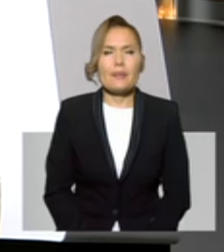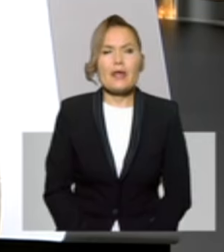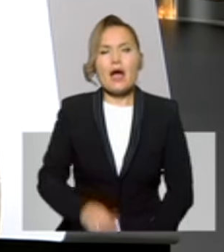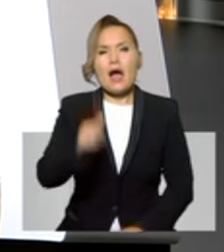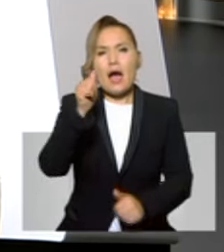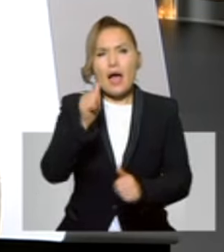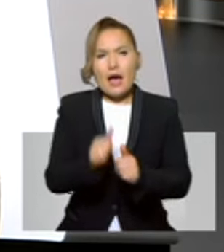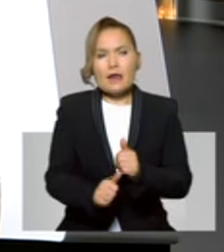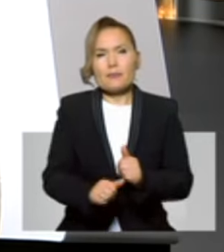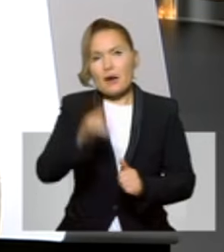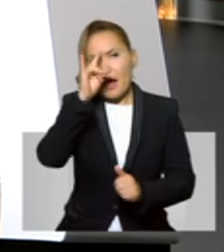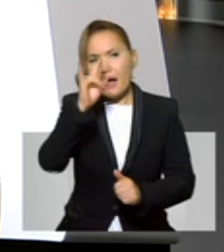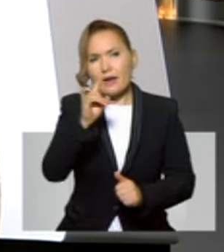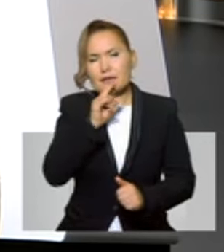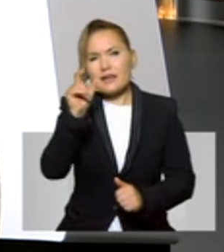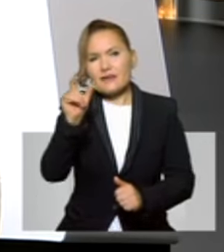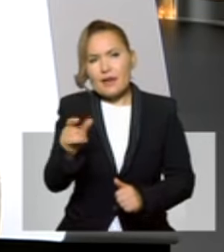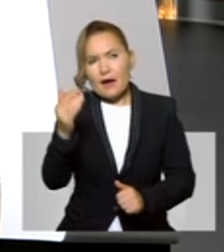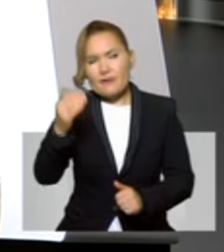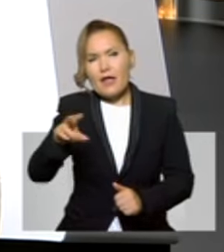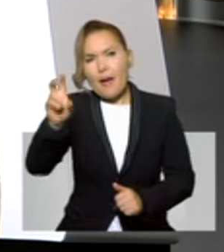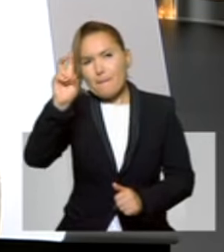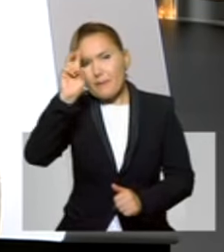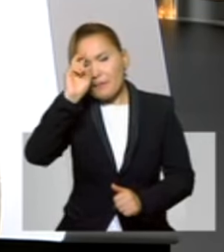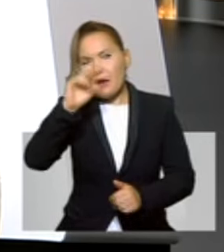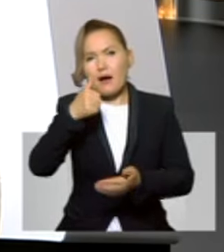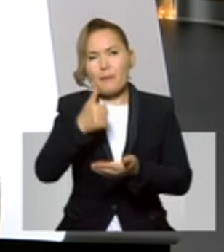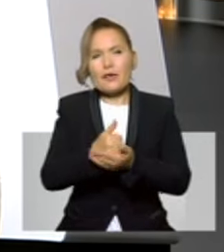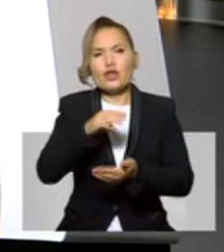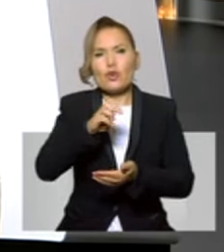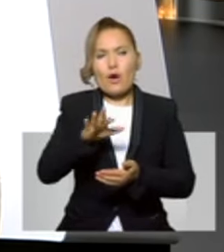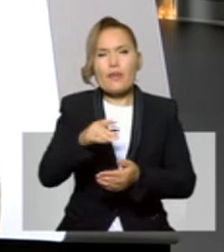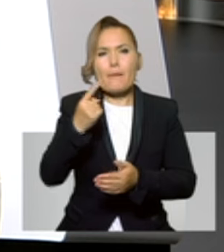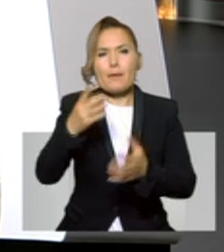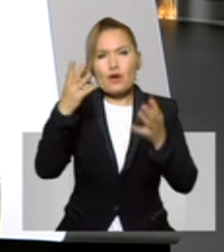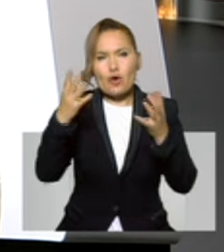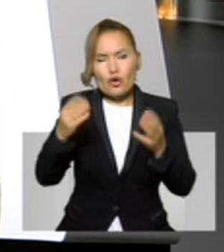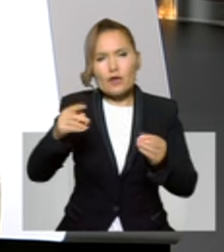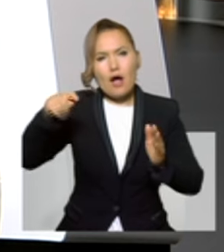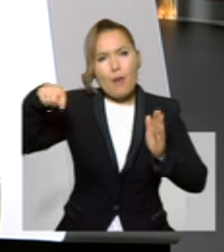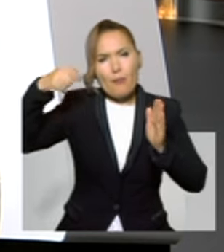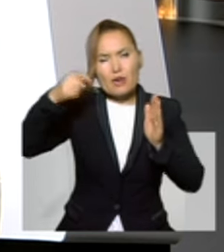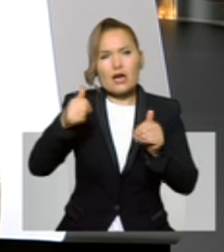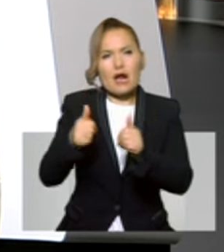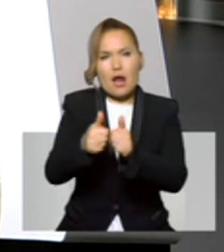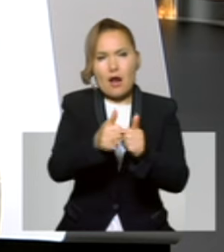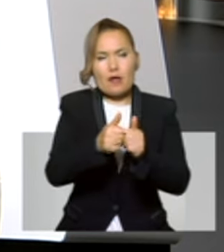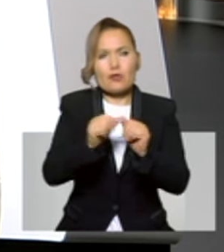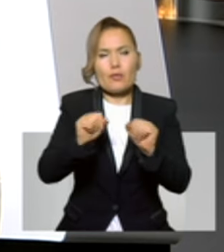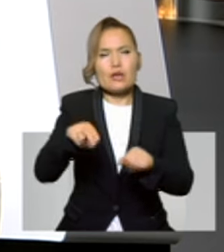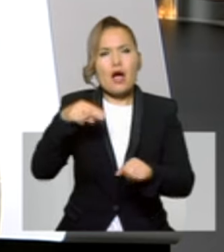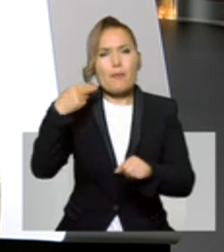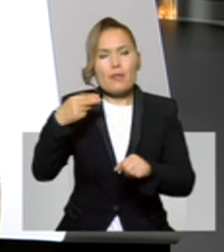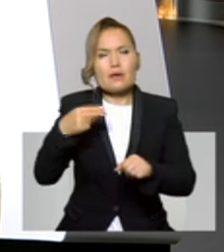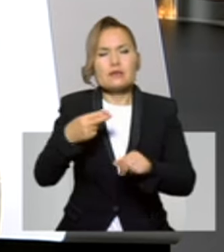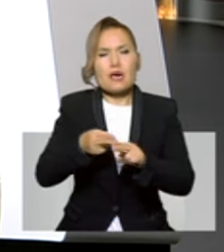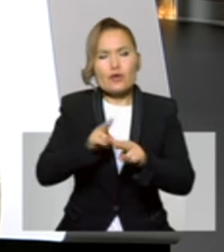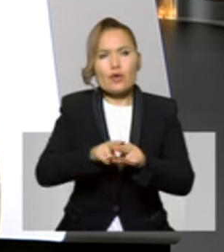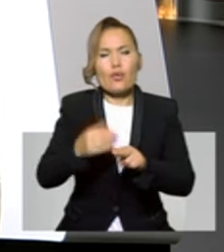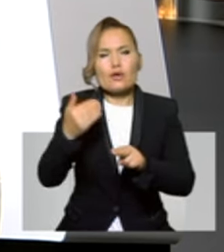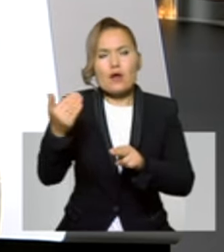Кез келген қазақстандық мемлекет басшысы Қасым-Жомарт Тоқаевтың бір күндік жеке мобилографы бола алады. Президенттің баспасөз қызметі